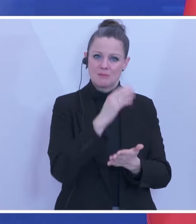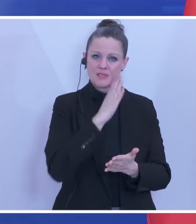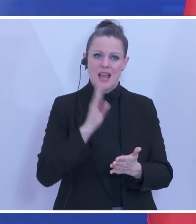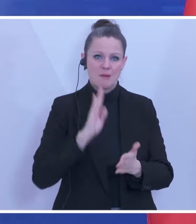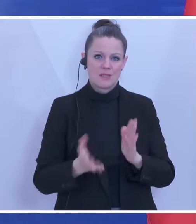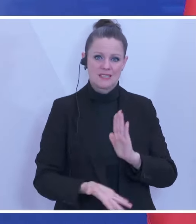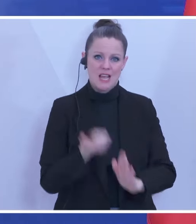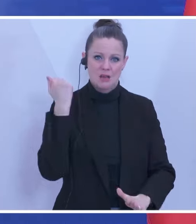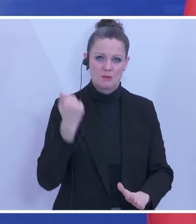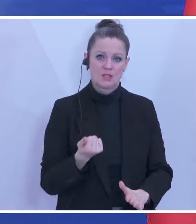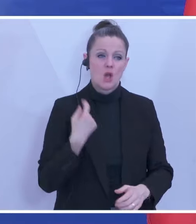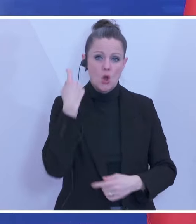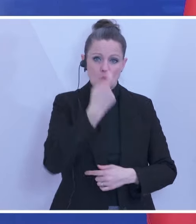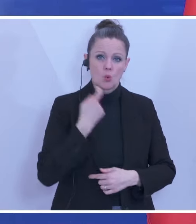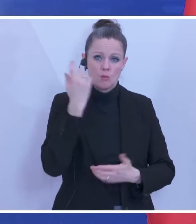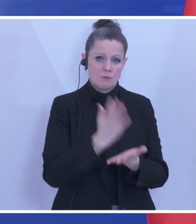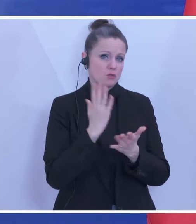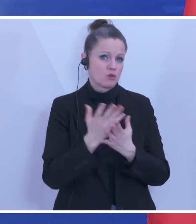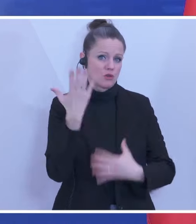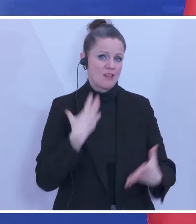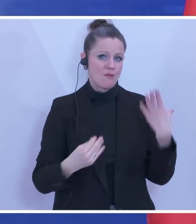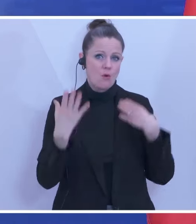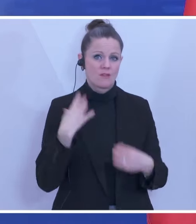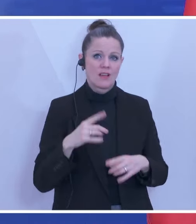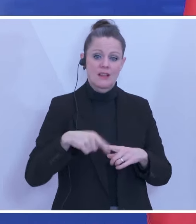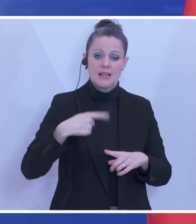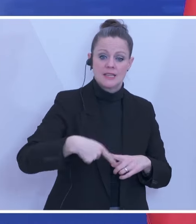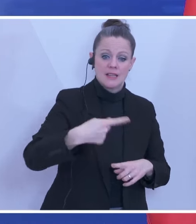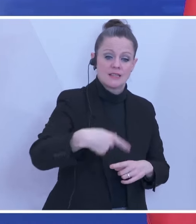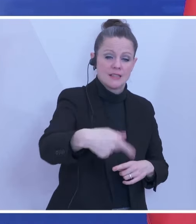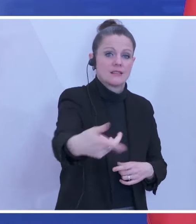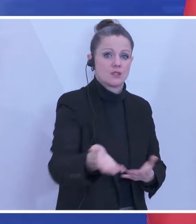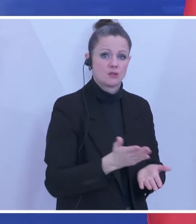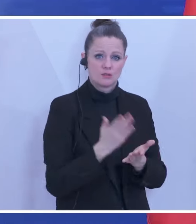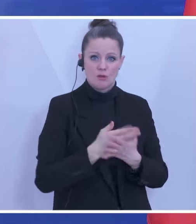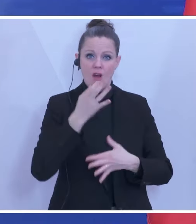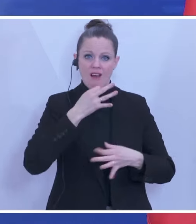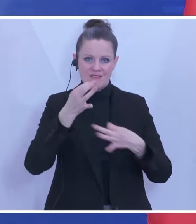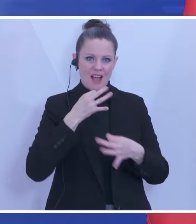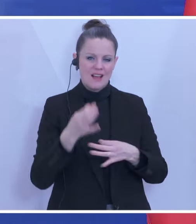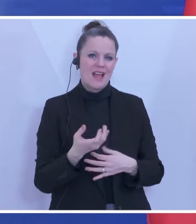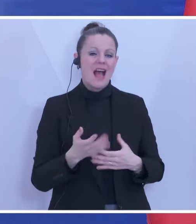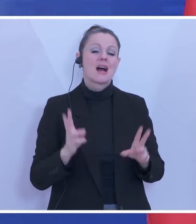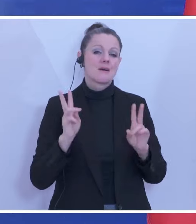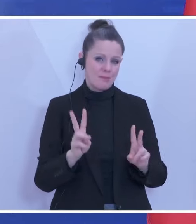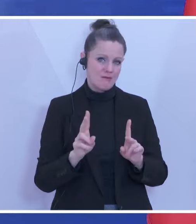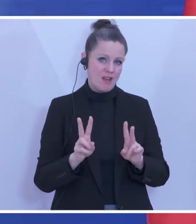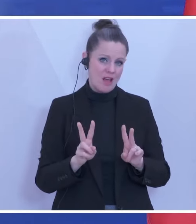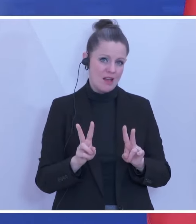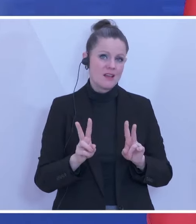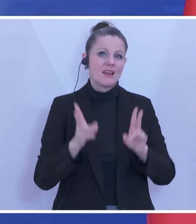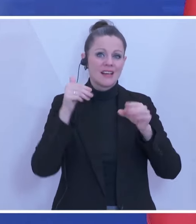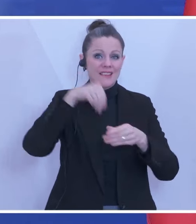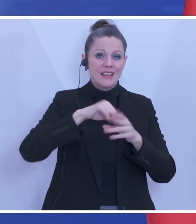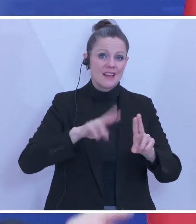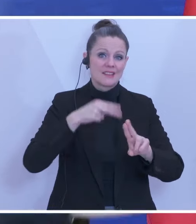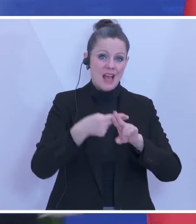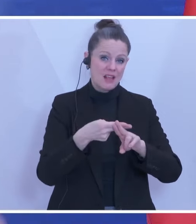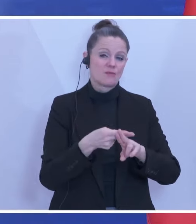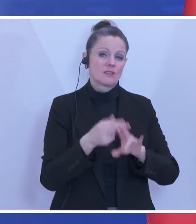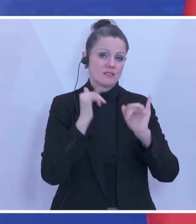wir sind ja Kummer gewöhnt mittlerweile. Also es wird ja dann sofort nach dem nächsten und dem nächsten und dem nächsten gefragt. Aber ich kann Ihnen natürlich eine inhaltliche Antwort darauf geben.